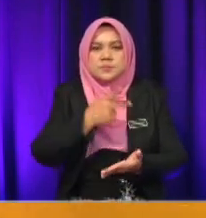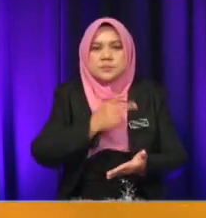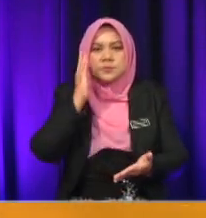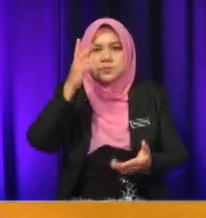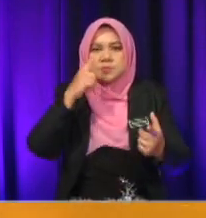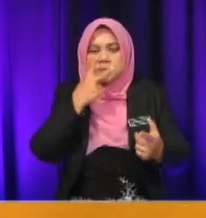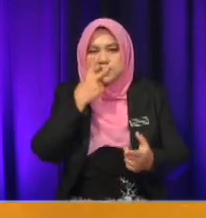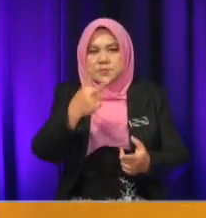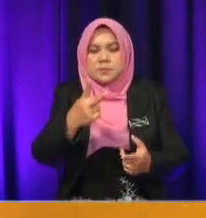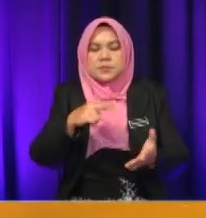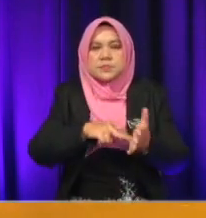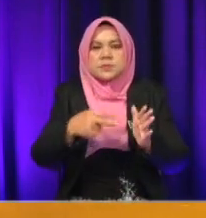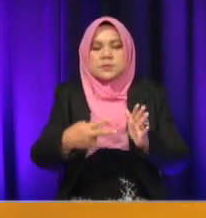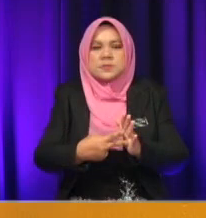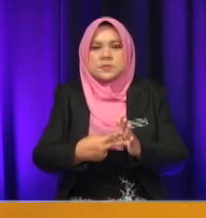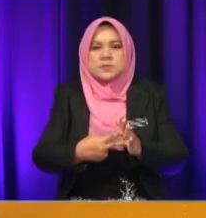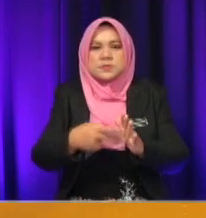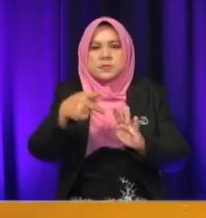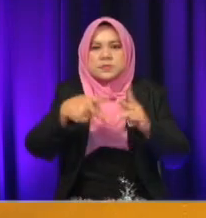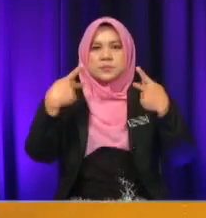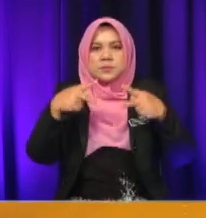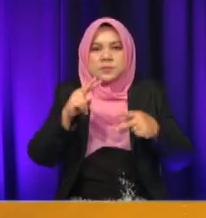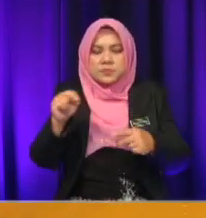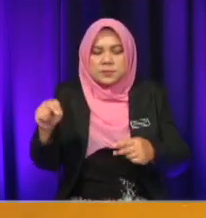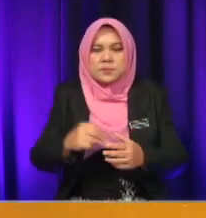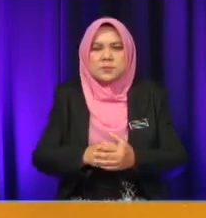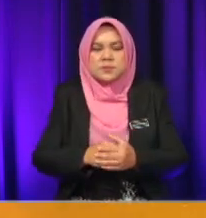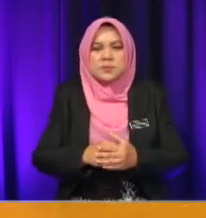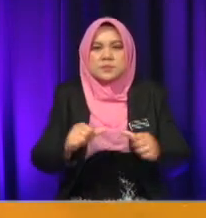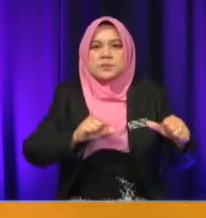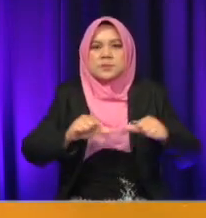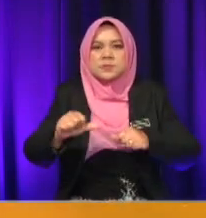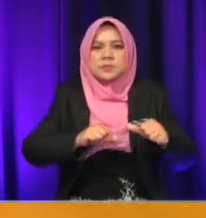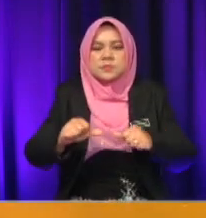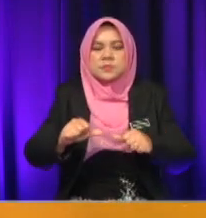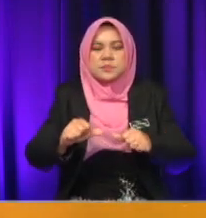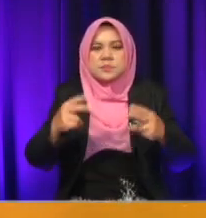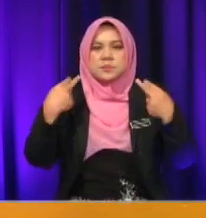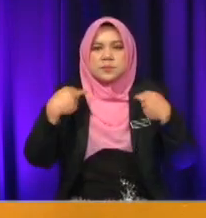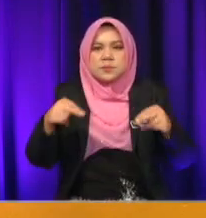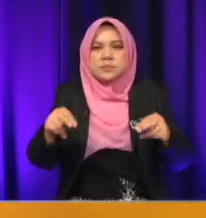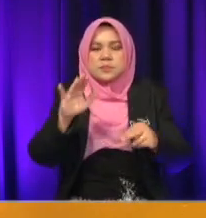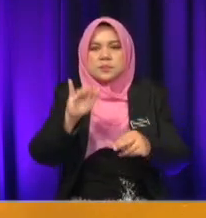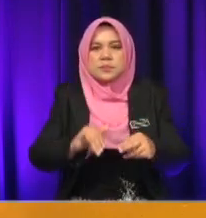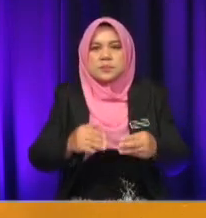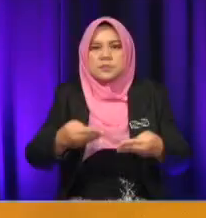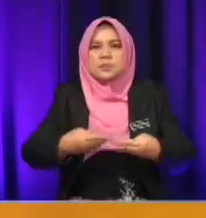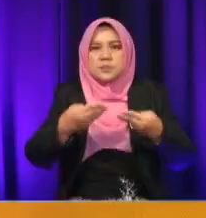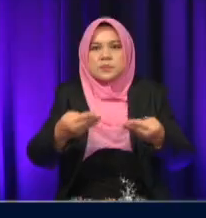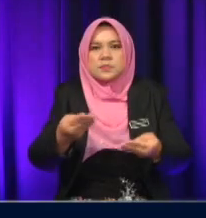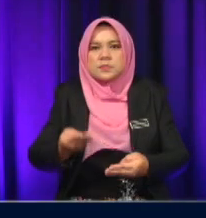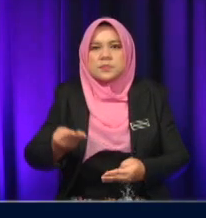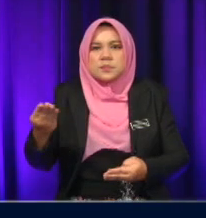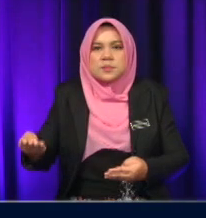kembali apa maksud pemasaran. Di mana aktiviti perniagaan yang menyalurkan